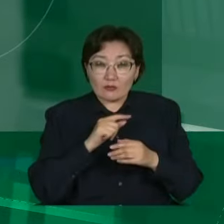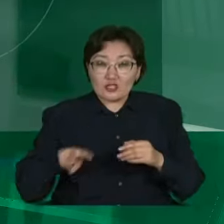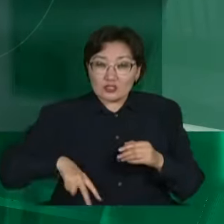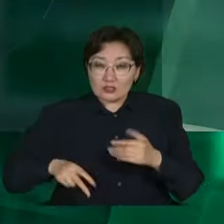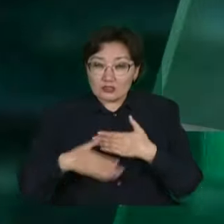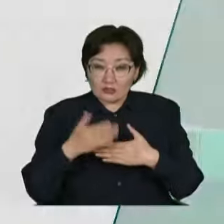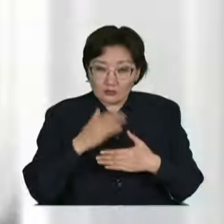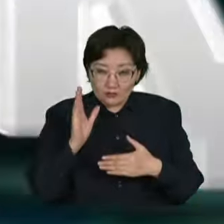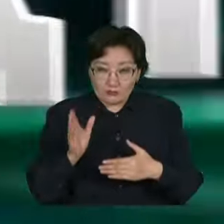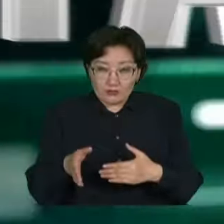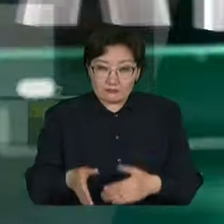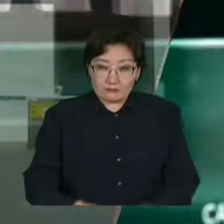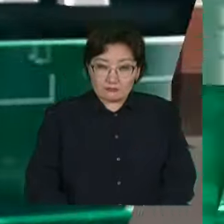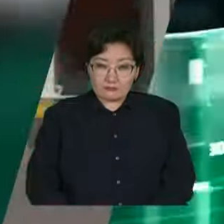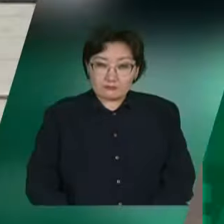ма?